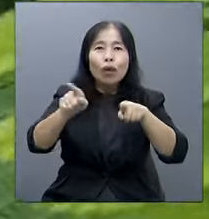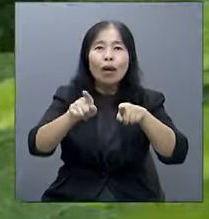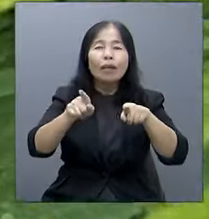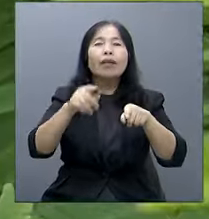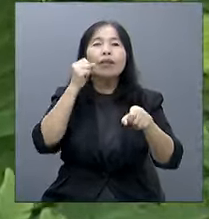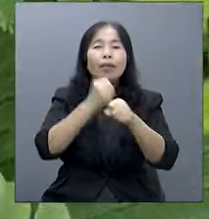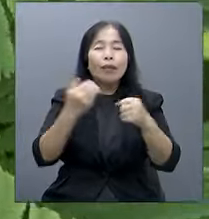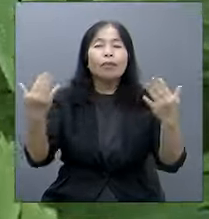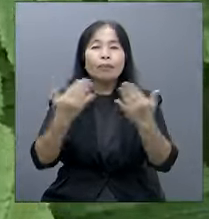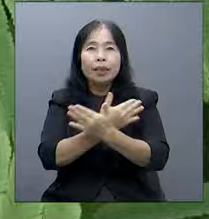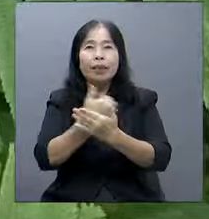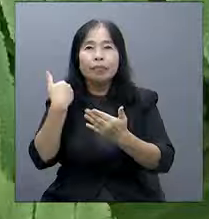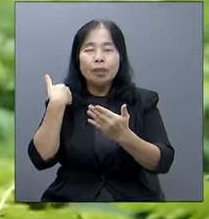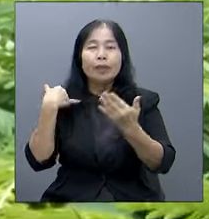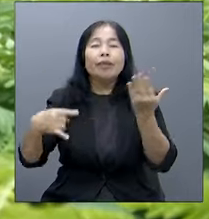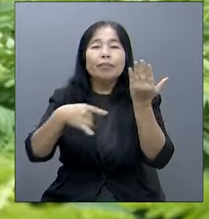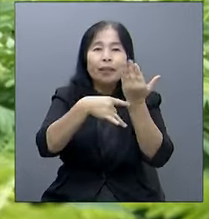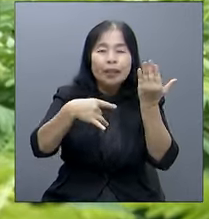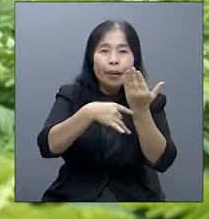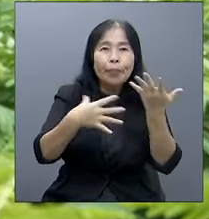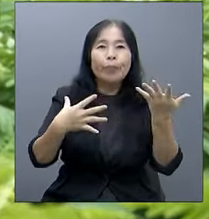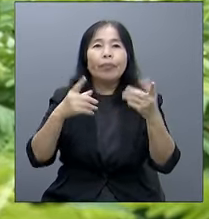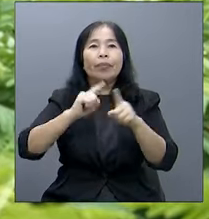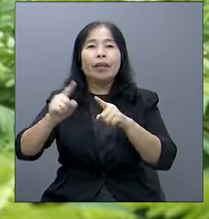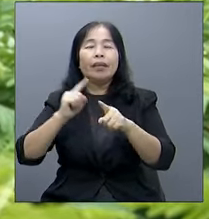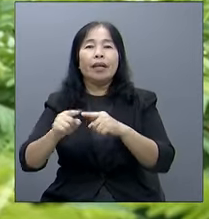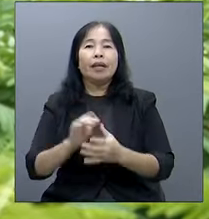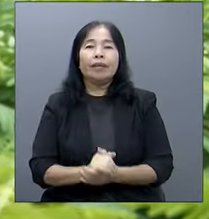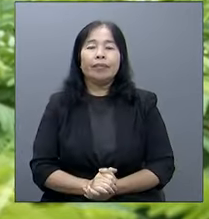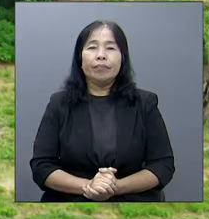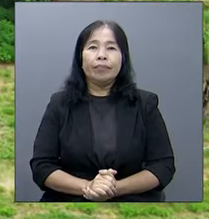เปลี่ยนเป็น้ำมุด และยน้ำมันกลนขอมกวา